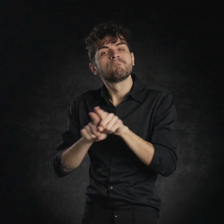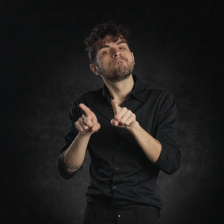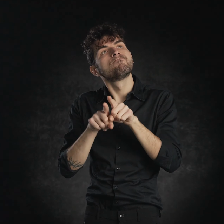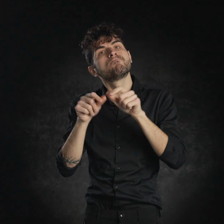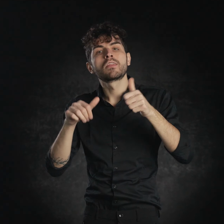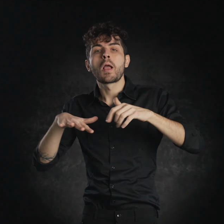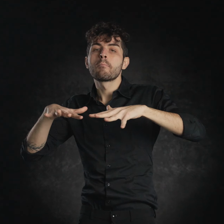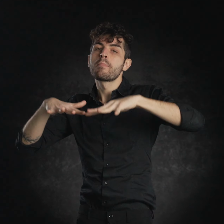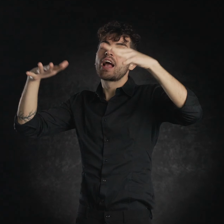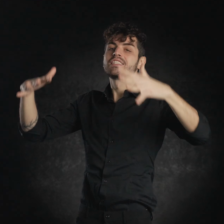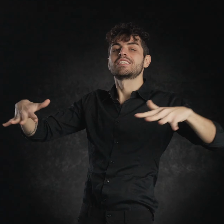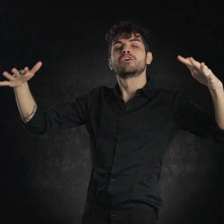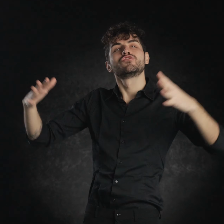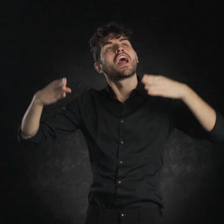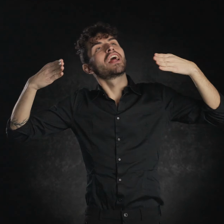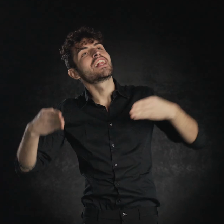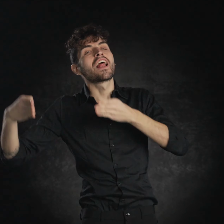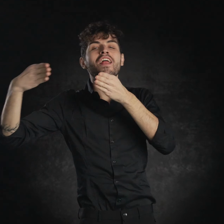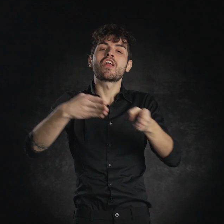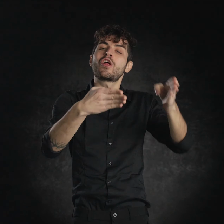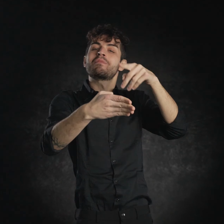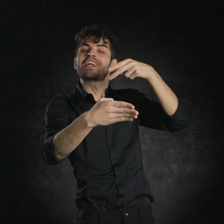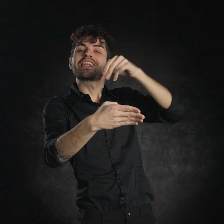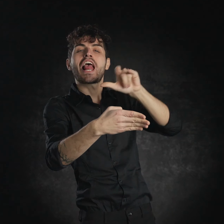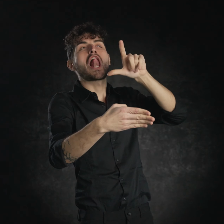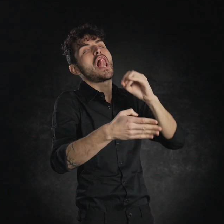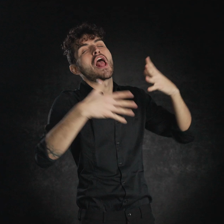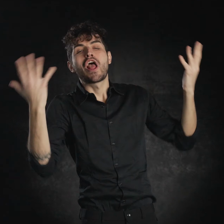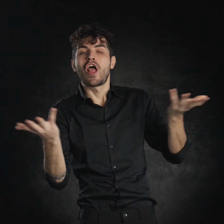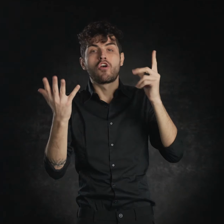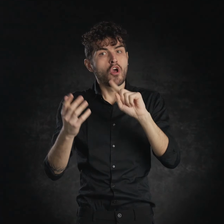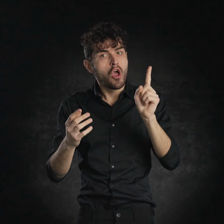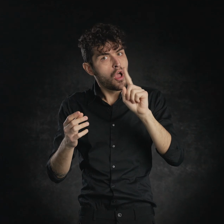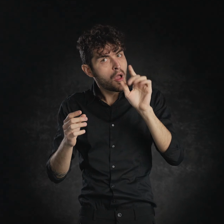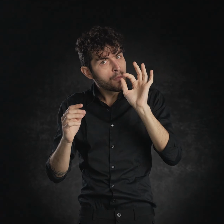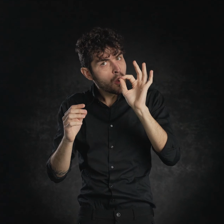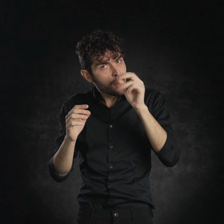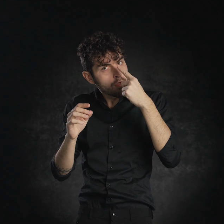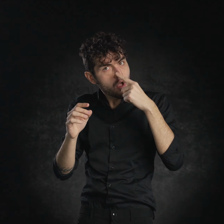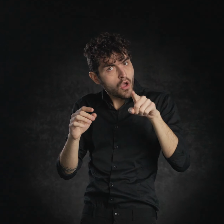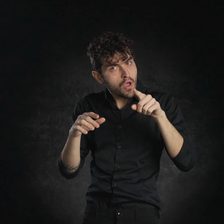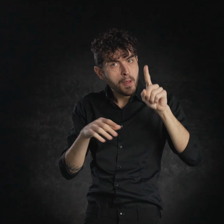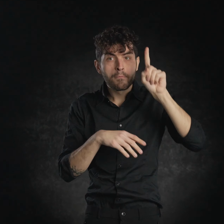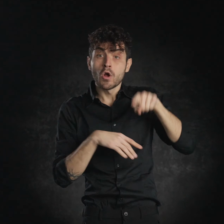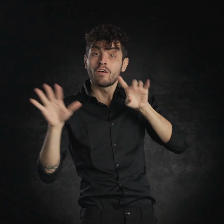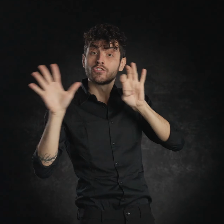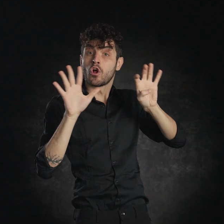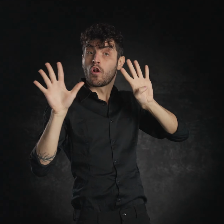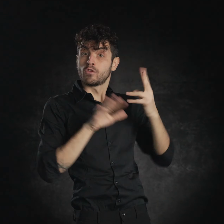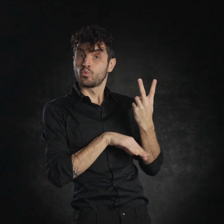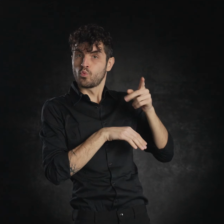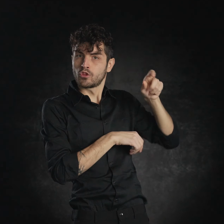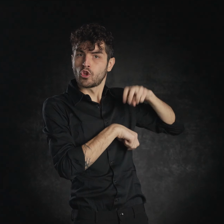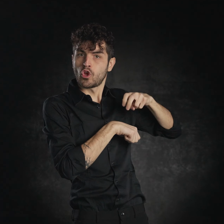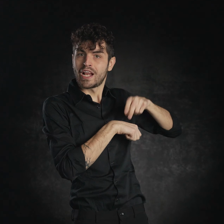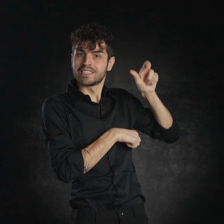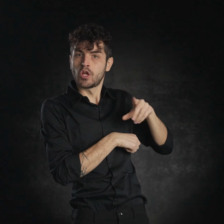vedere che questa non è un paesaggio nilotico a caso non è una scena messa come decorazione perché